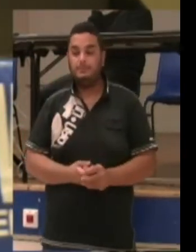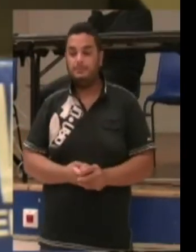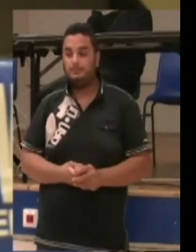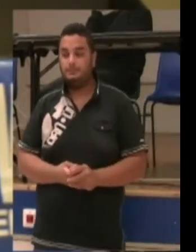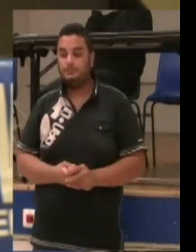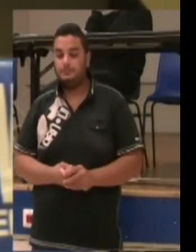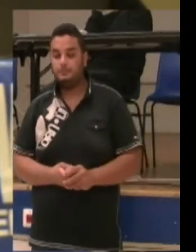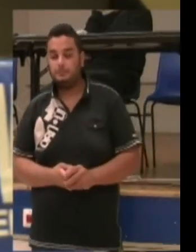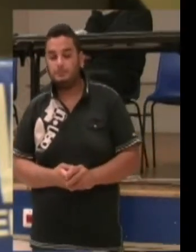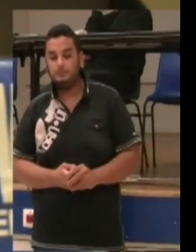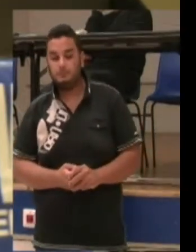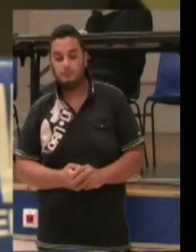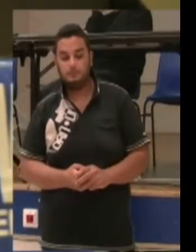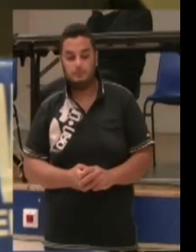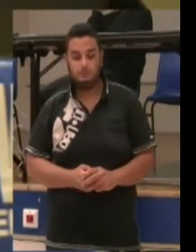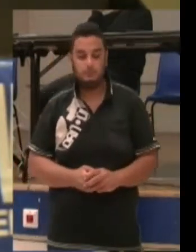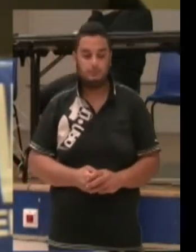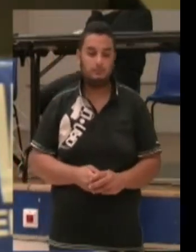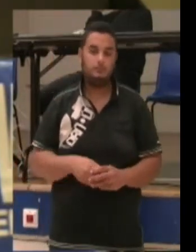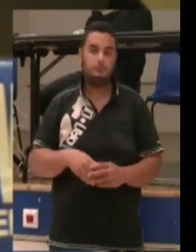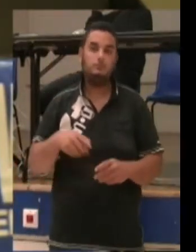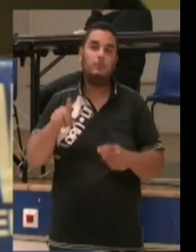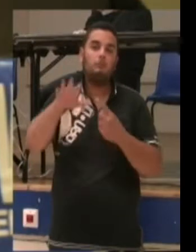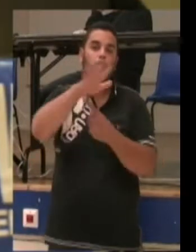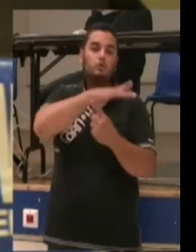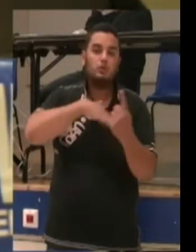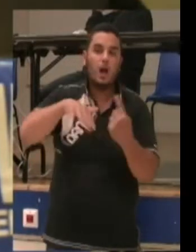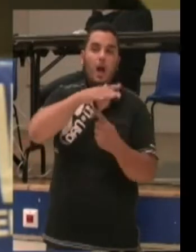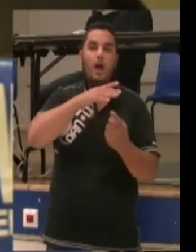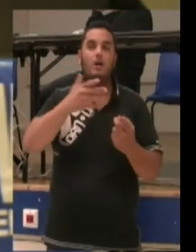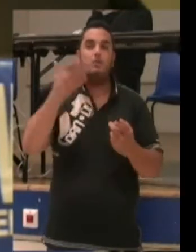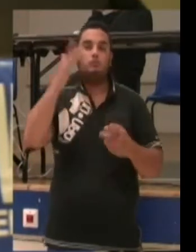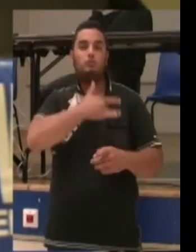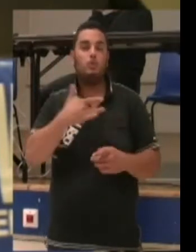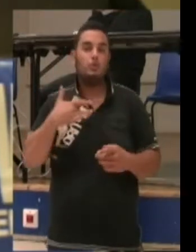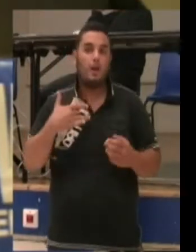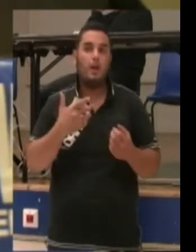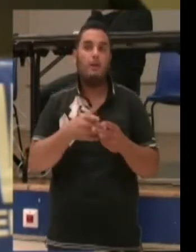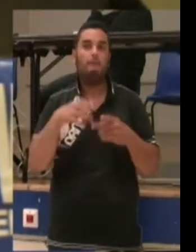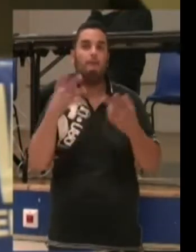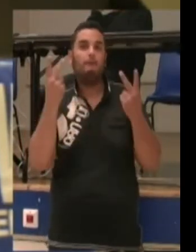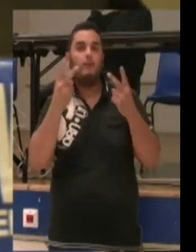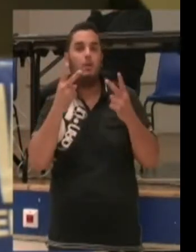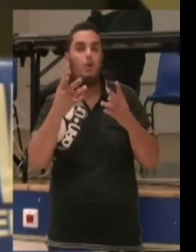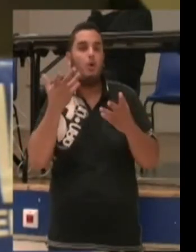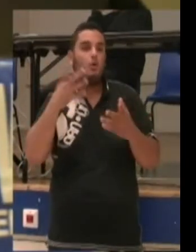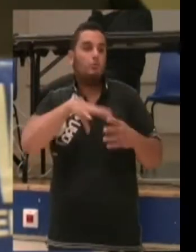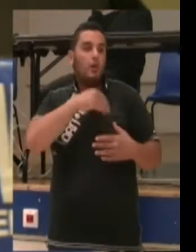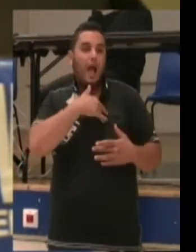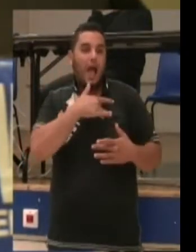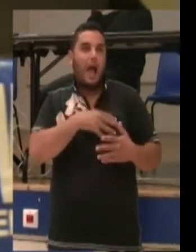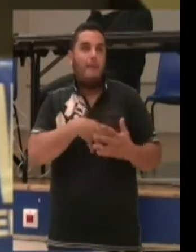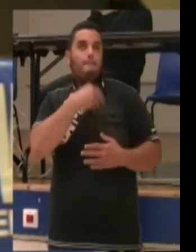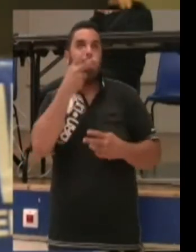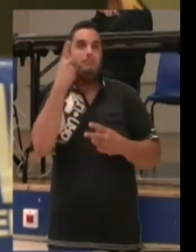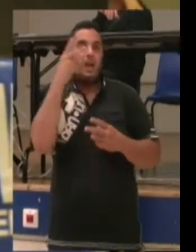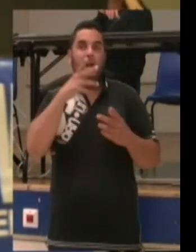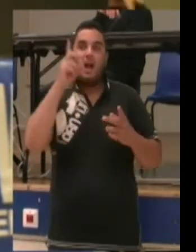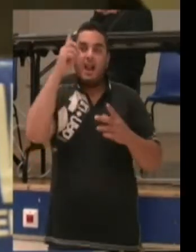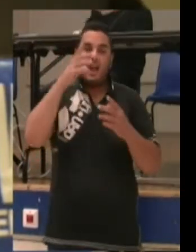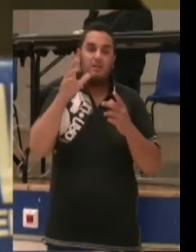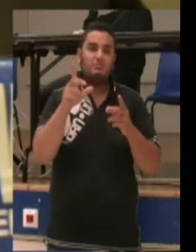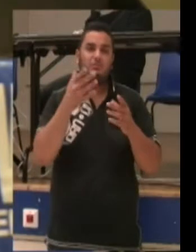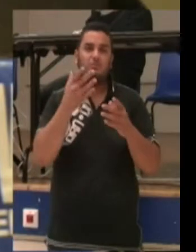C'est également se sensibiliser sur notre environnement, notre santé, nos valeurs éthiques et spirituelles. On veut